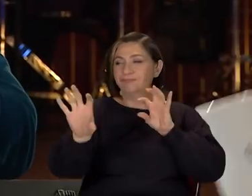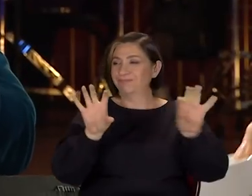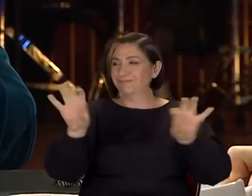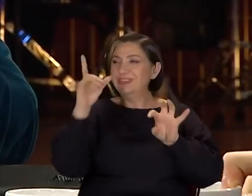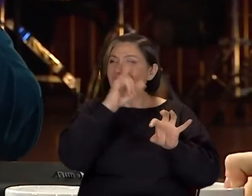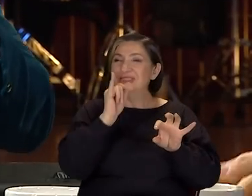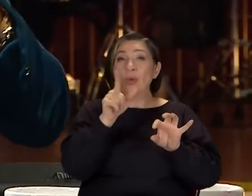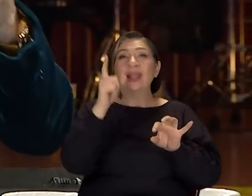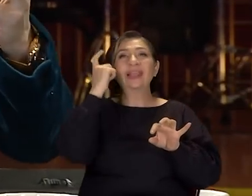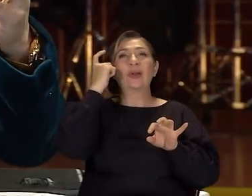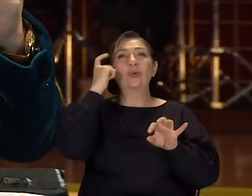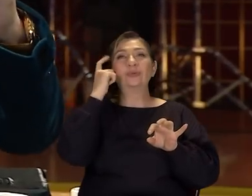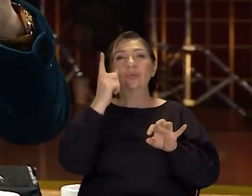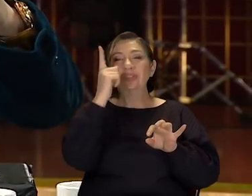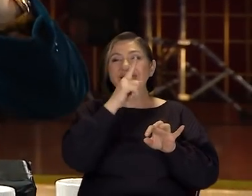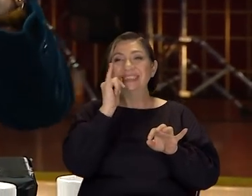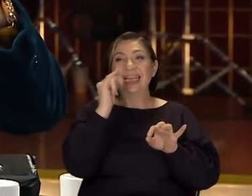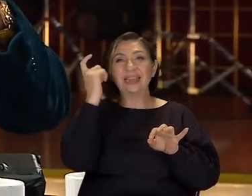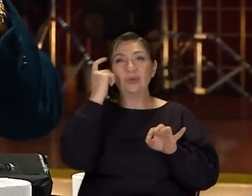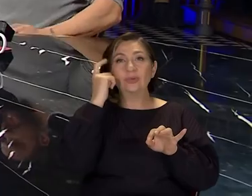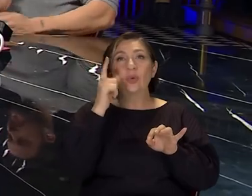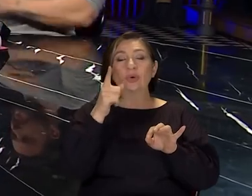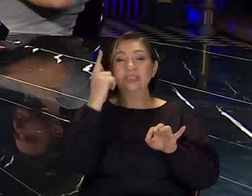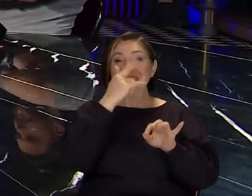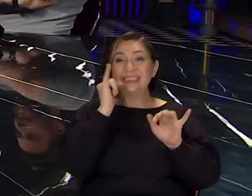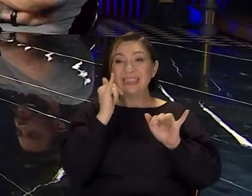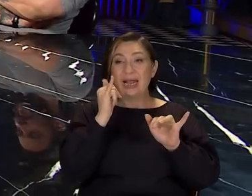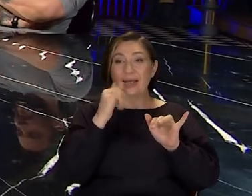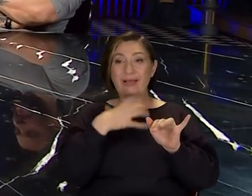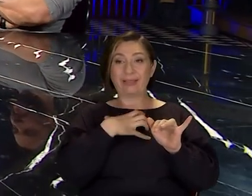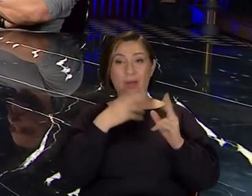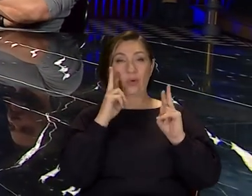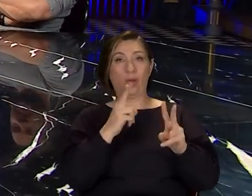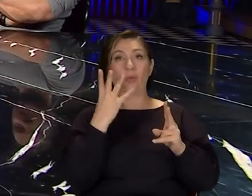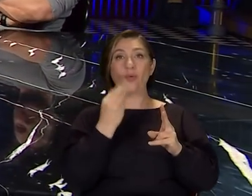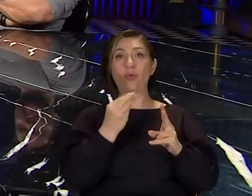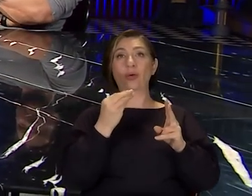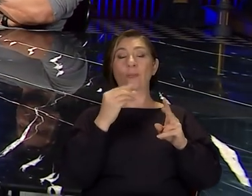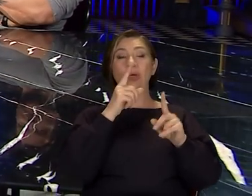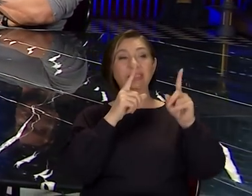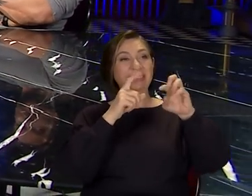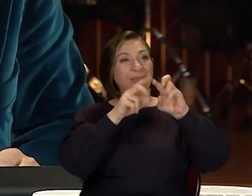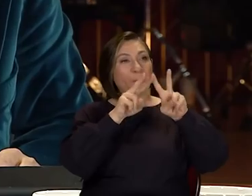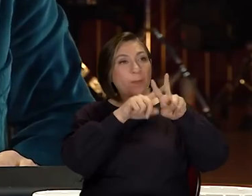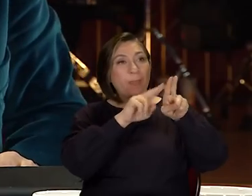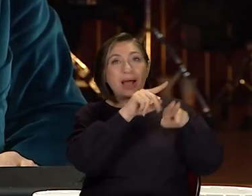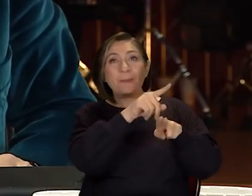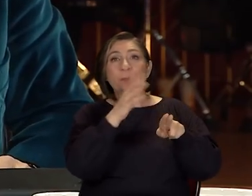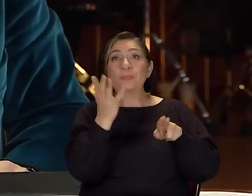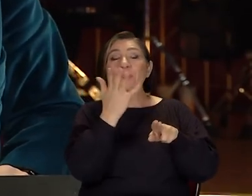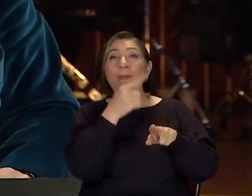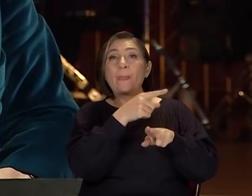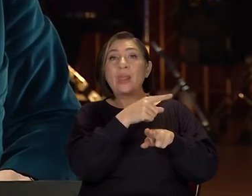Yani oradan tanıyoruz, o çirkinlikten tanıyoruz. Çünkü çirkinlikler karakteristik oluyor. Fakat bu Irmak mesela böyle